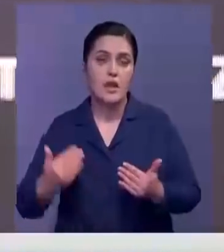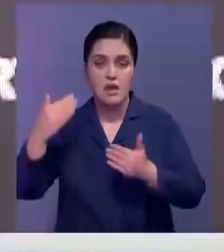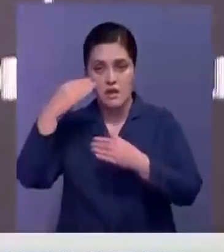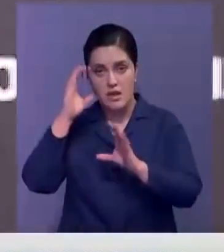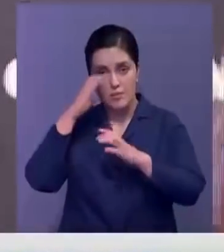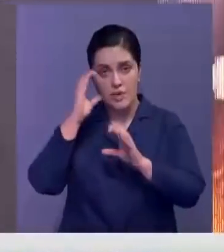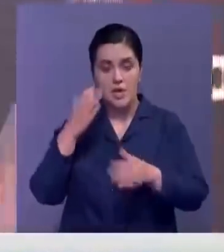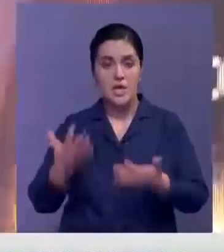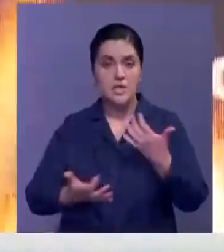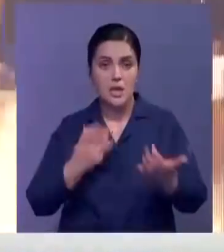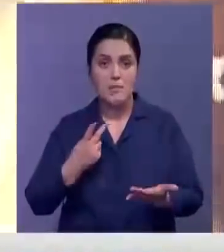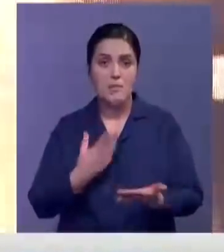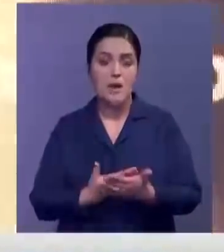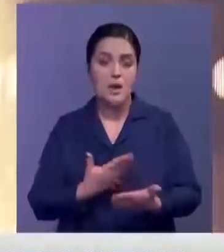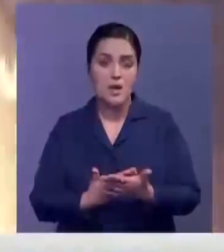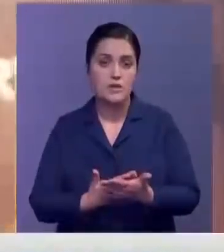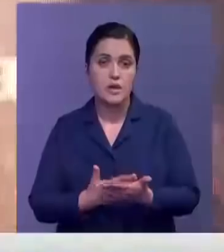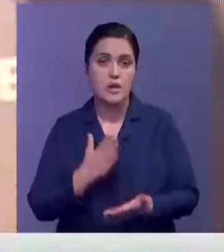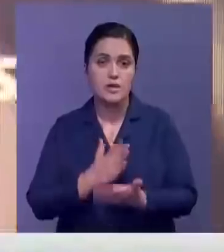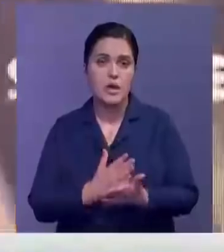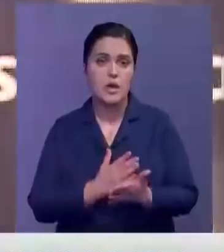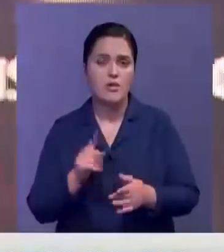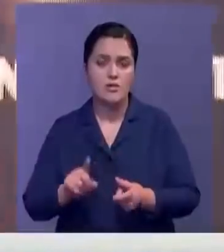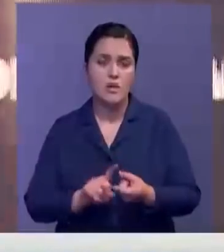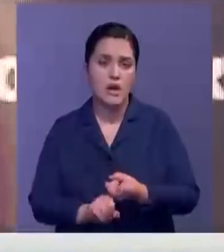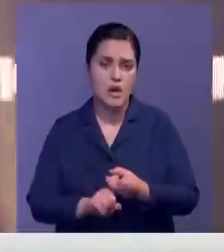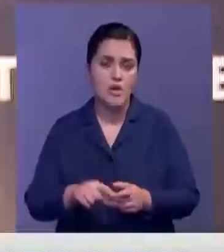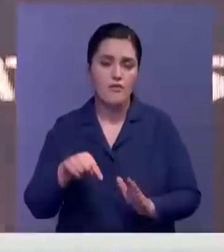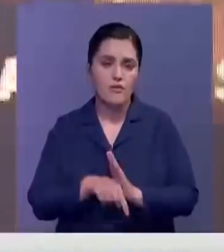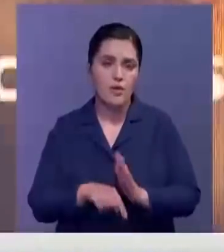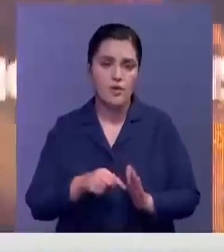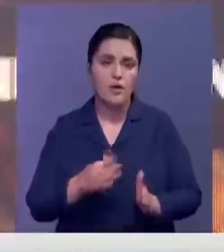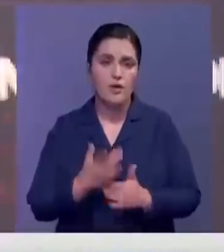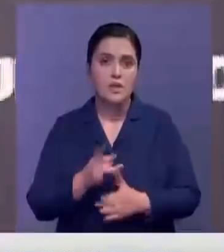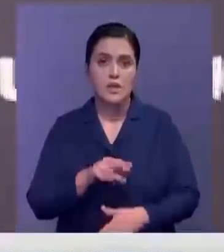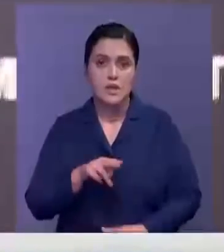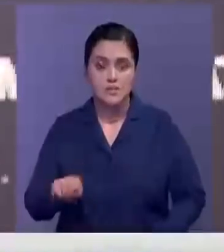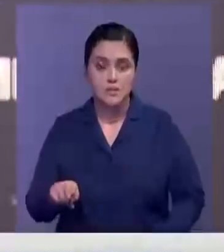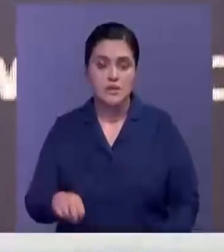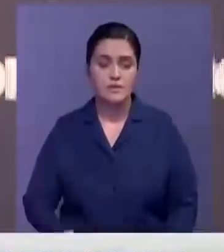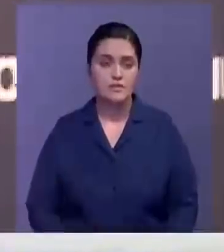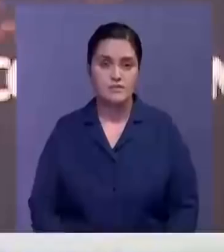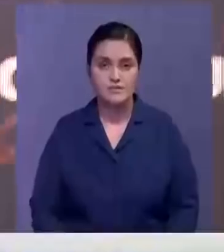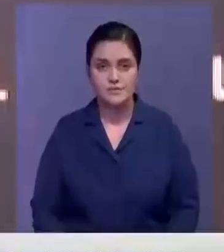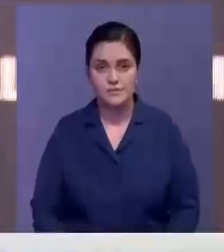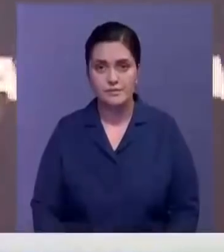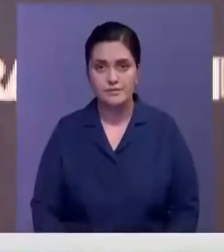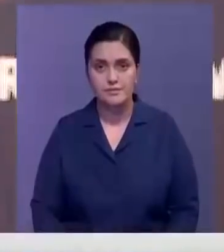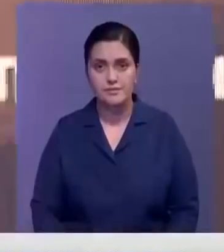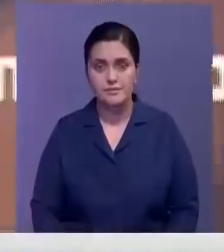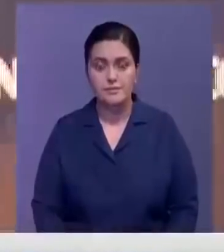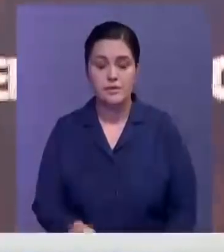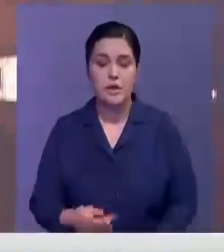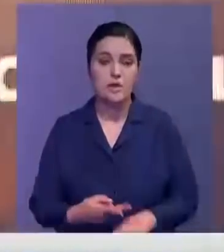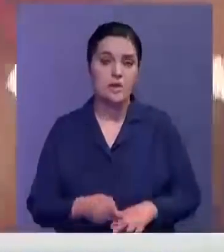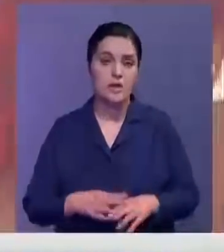лабораторные исследования покажут наличие высокопатогенного вируса гриппа птиц, то тогда